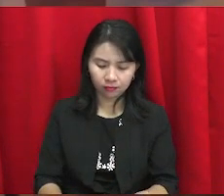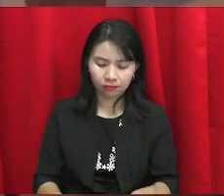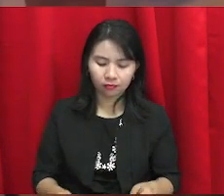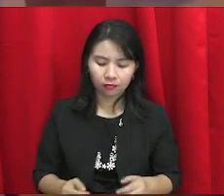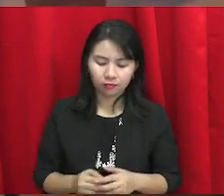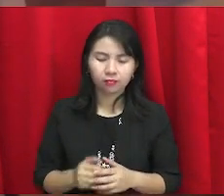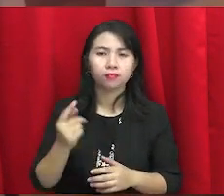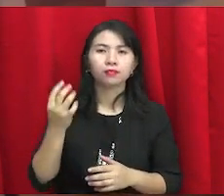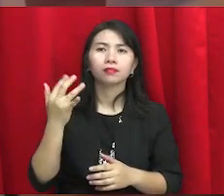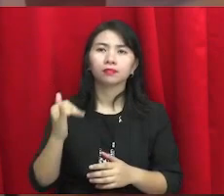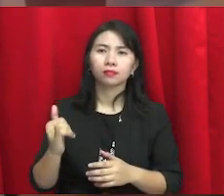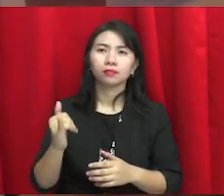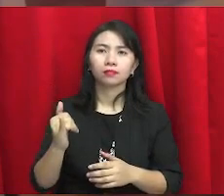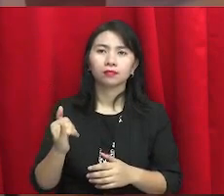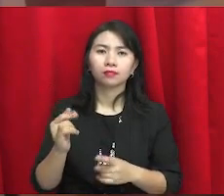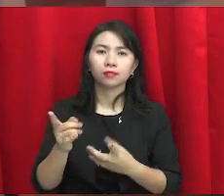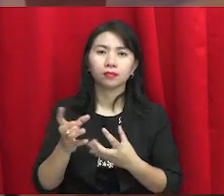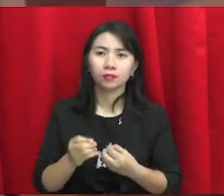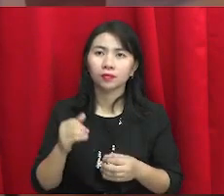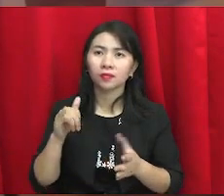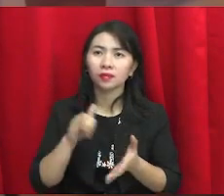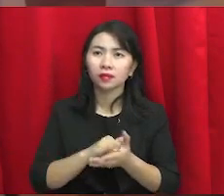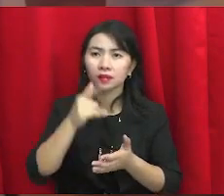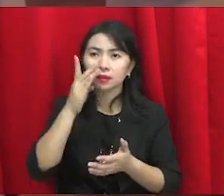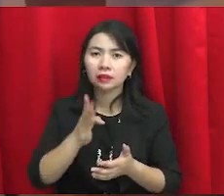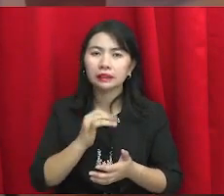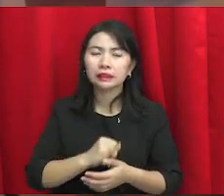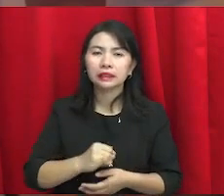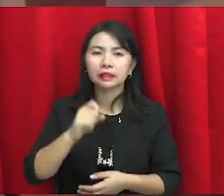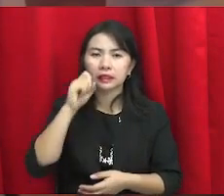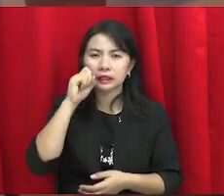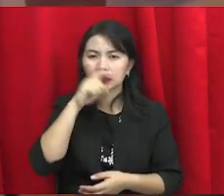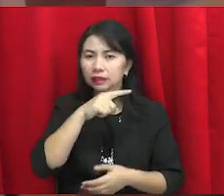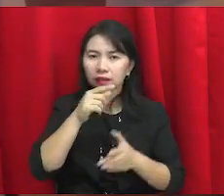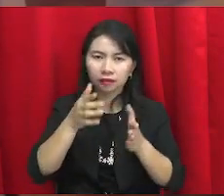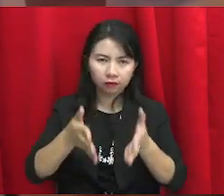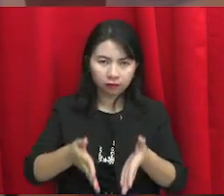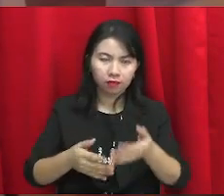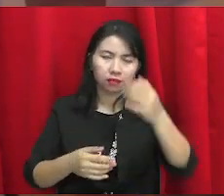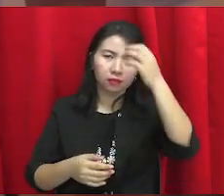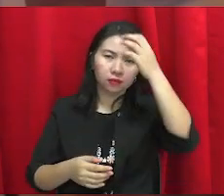ginagawa nila na ang Diyos ay sinungaling.